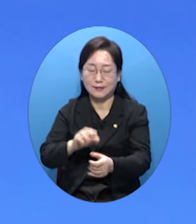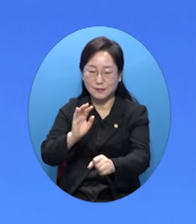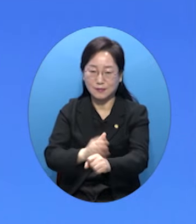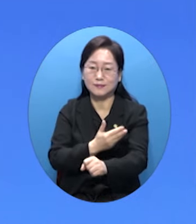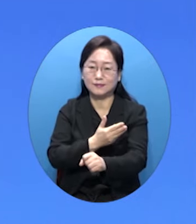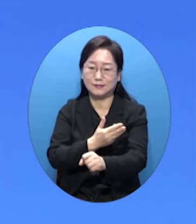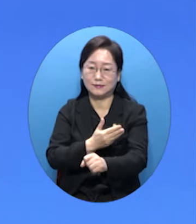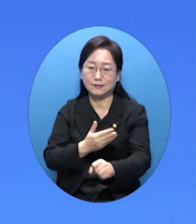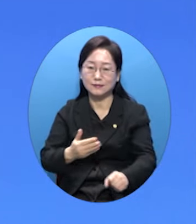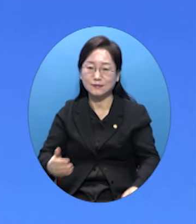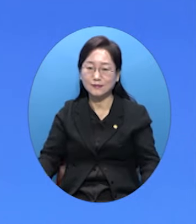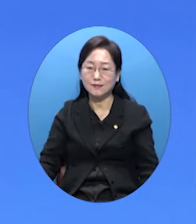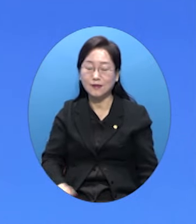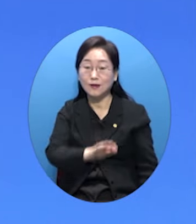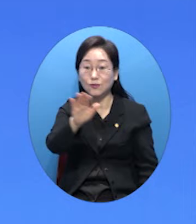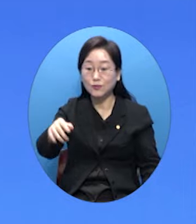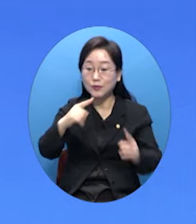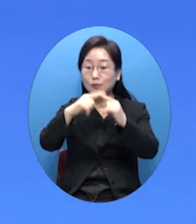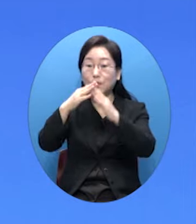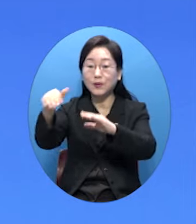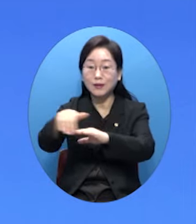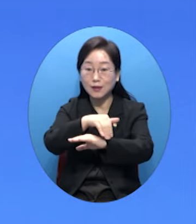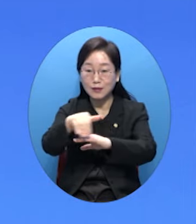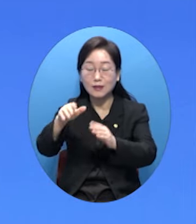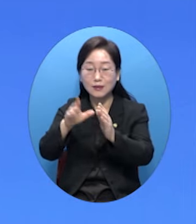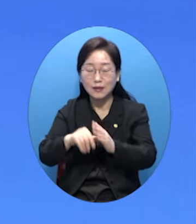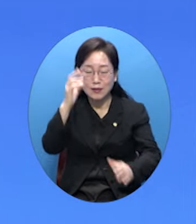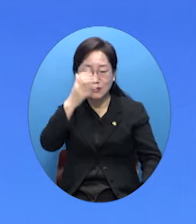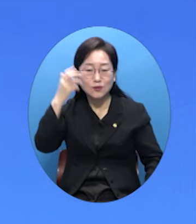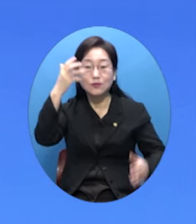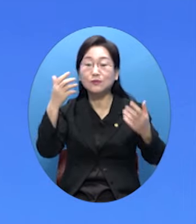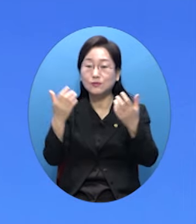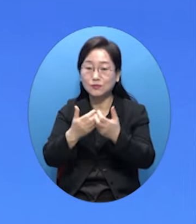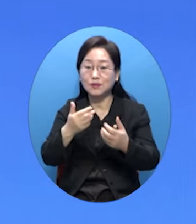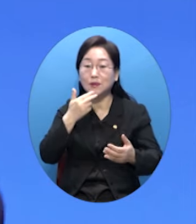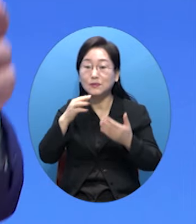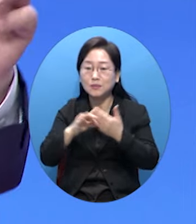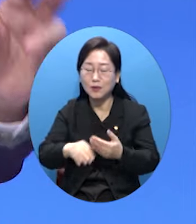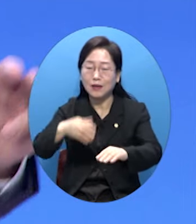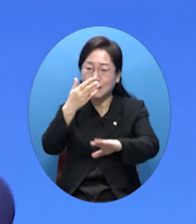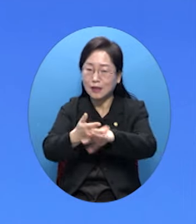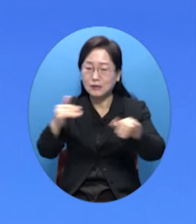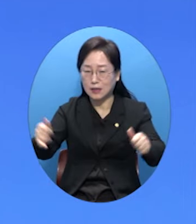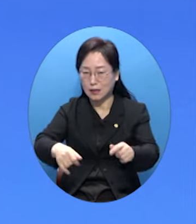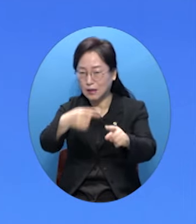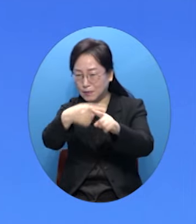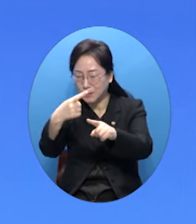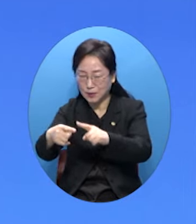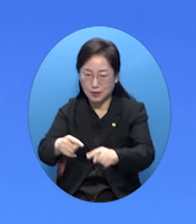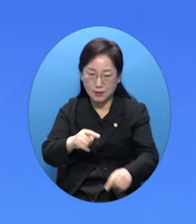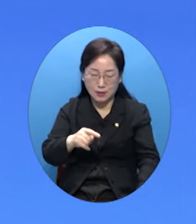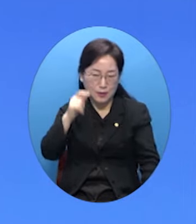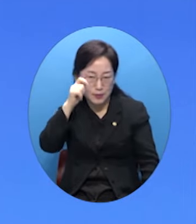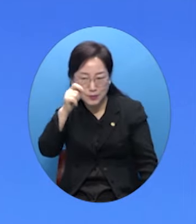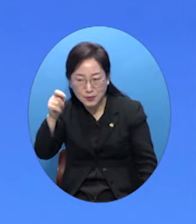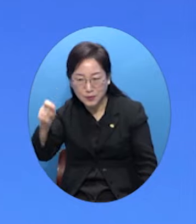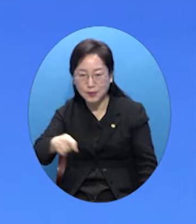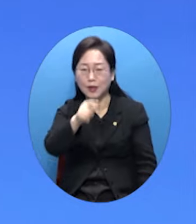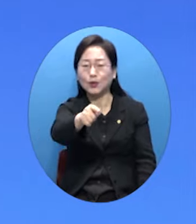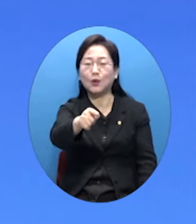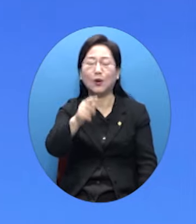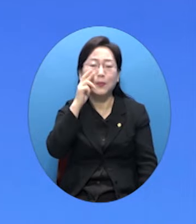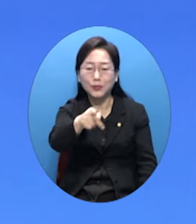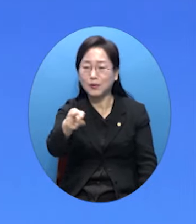잘못을 범하게 된 것입니다. 우리가 교회를 다녀도 성령 충만하지 않으면 늘 남을 판단하고 정죄하게 됩니다. 당신 이게